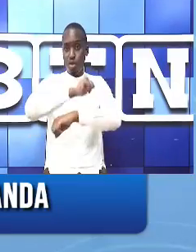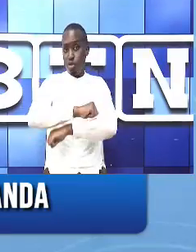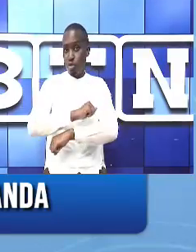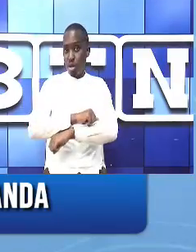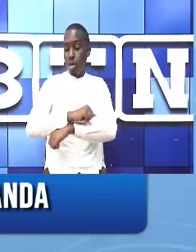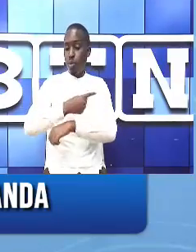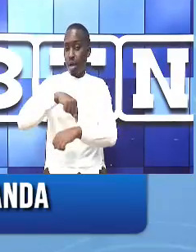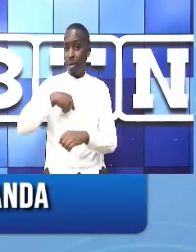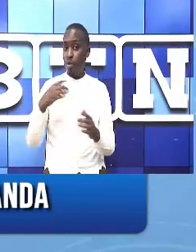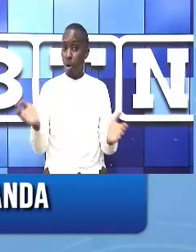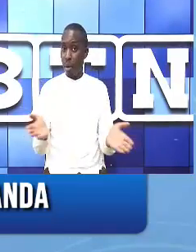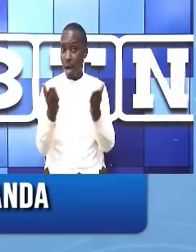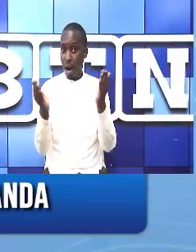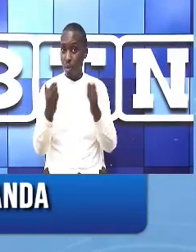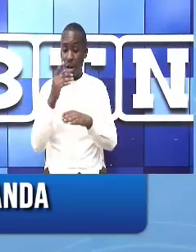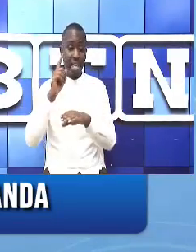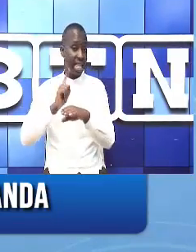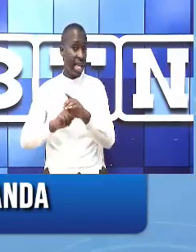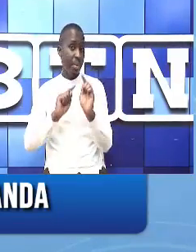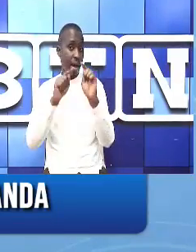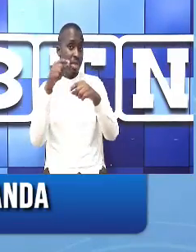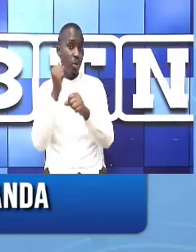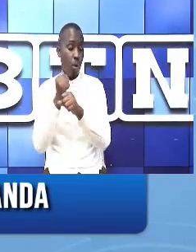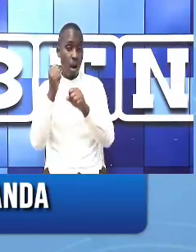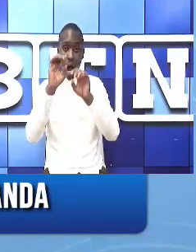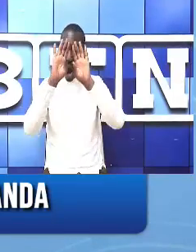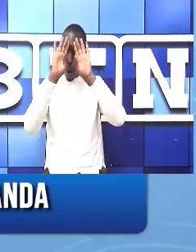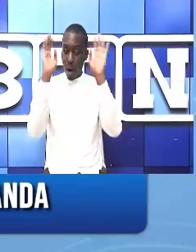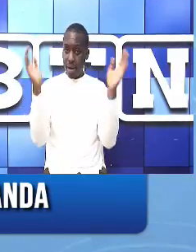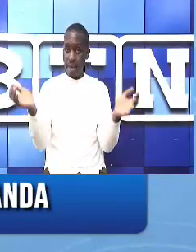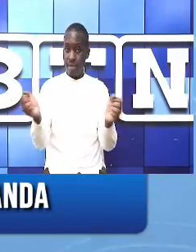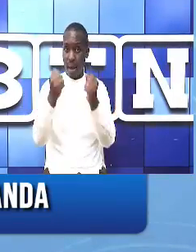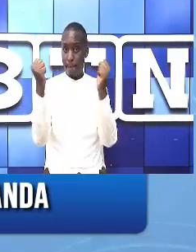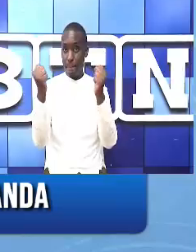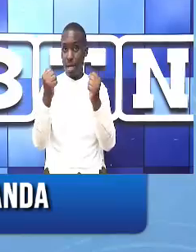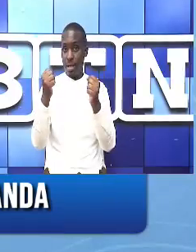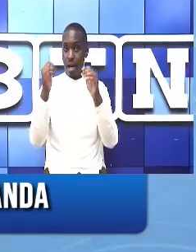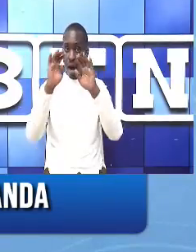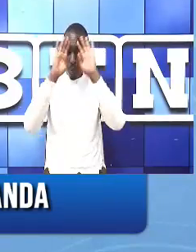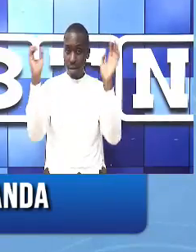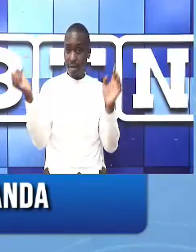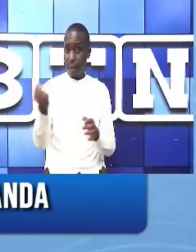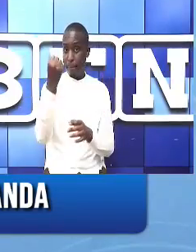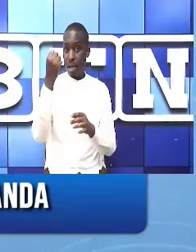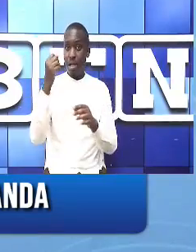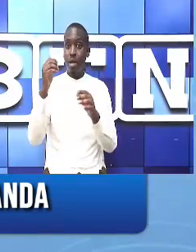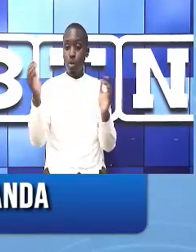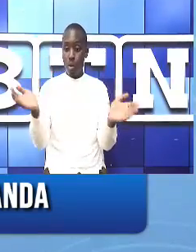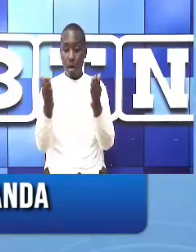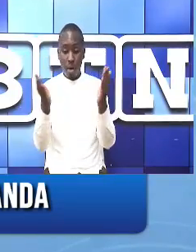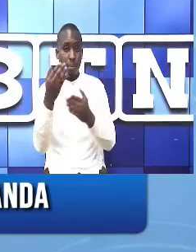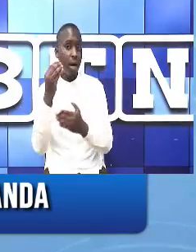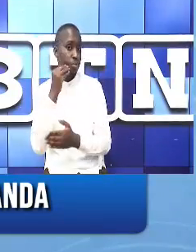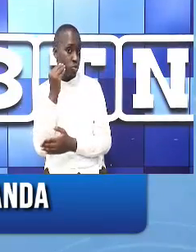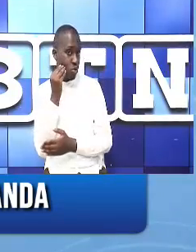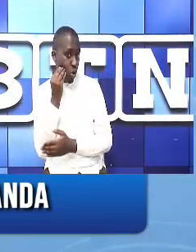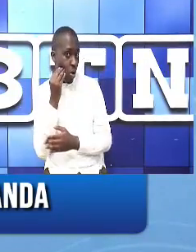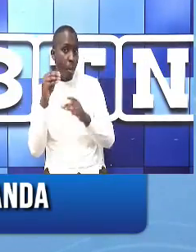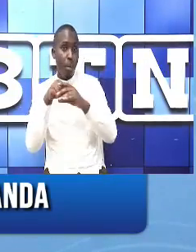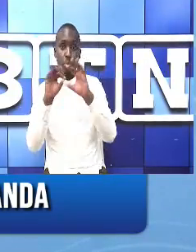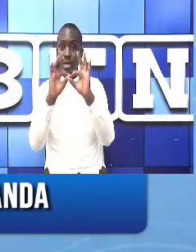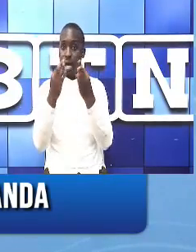rero nabo kuzajya igihe bagiye gukoreza awareness campaigns igihe bagiye gukora ubwo bukangurambaga mu ngo mu miryango